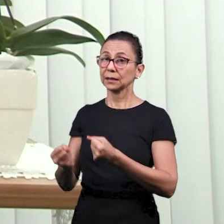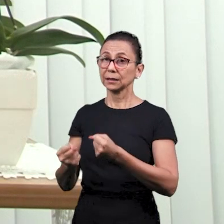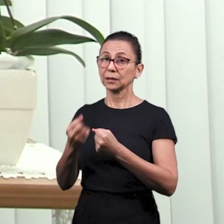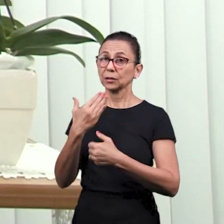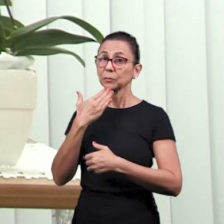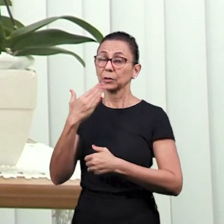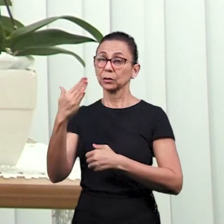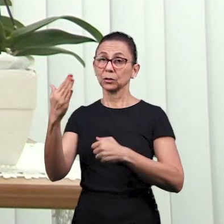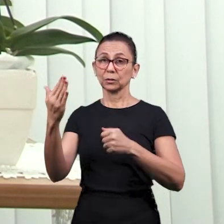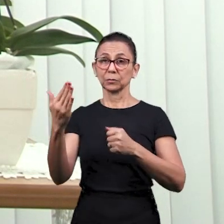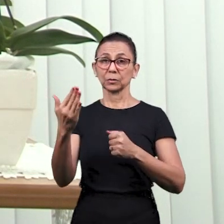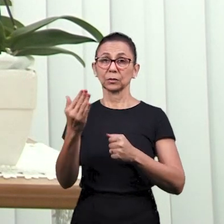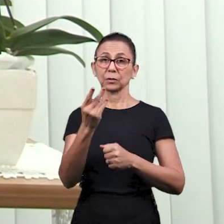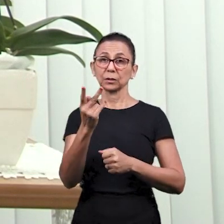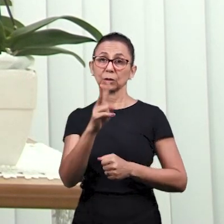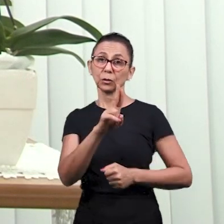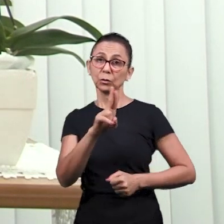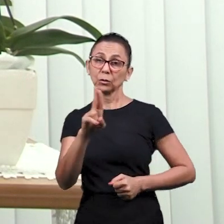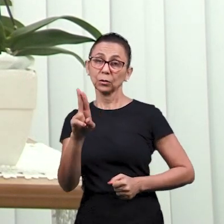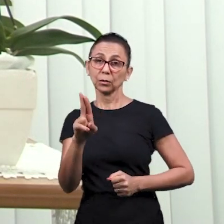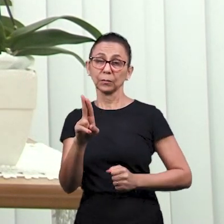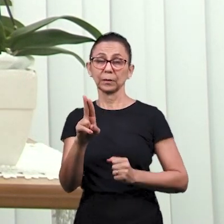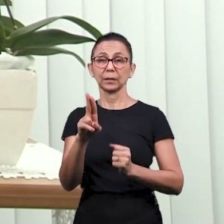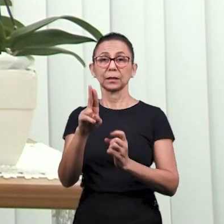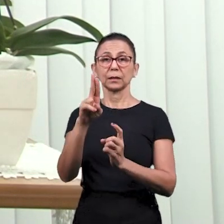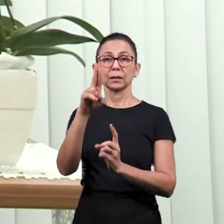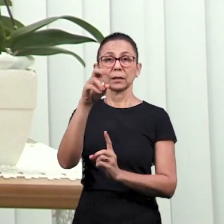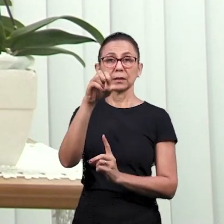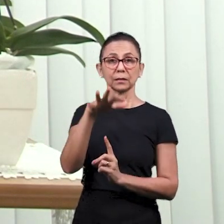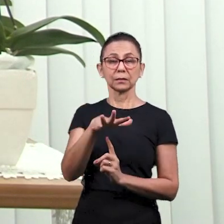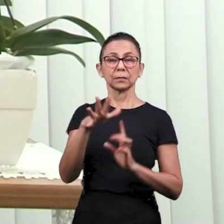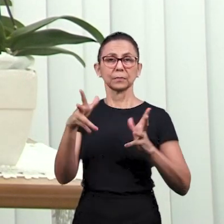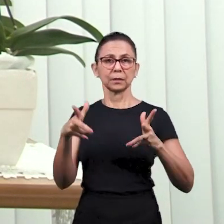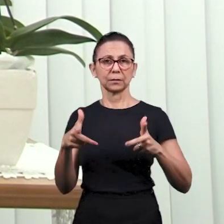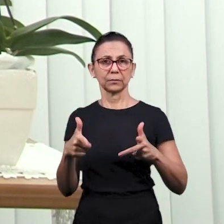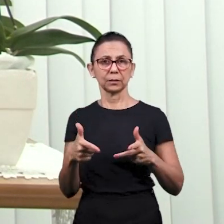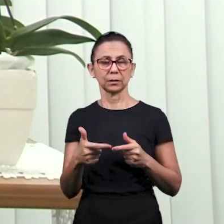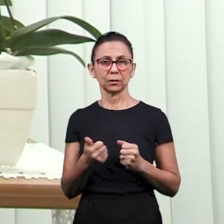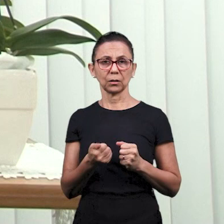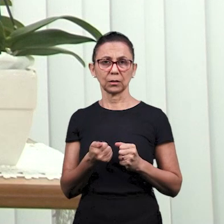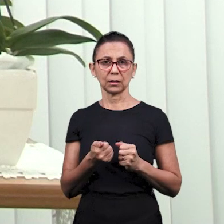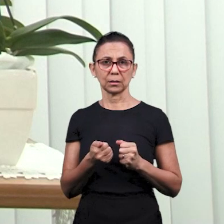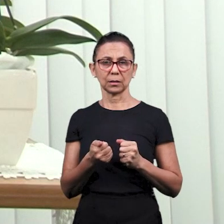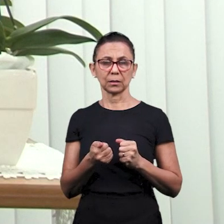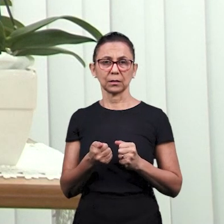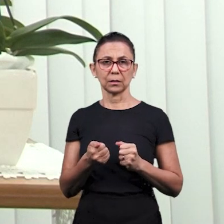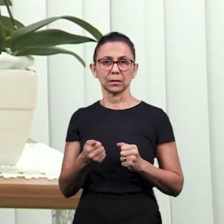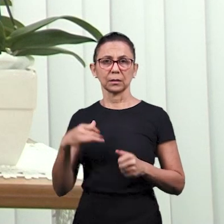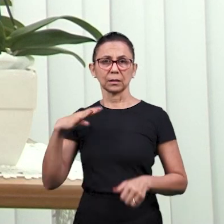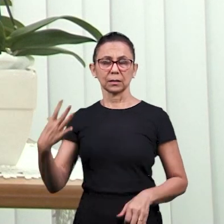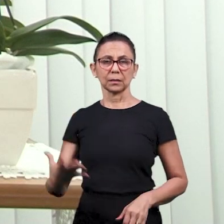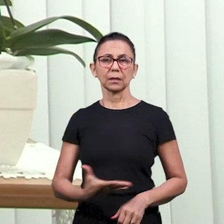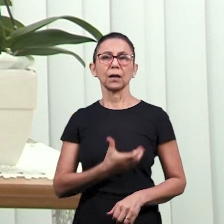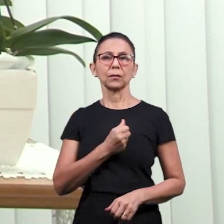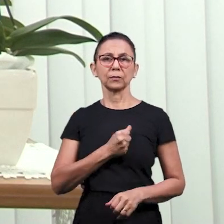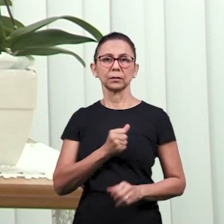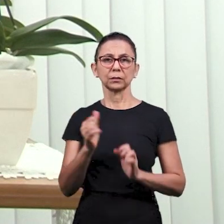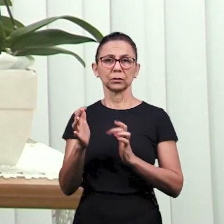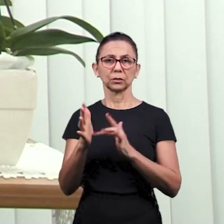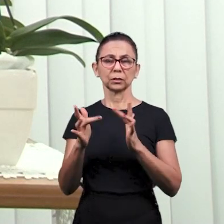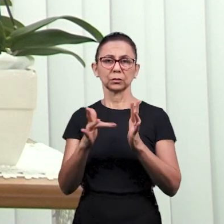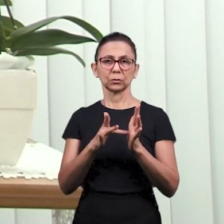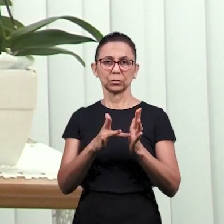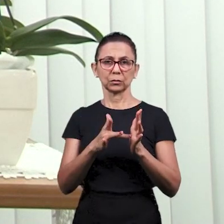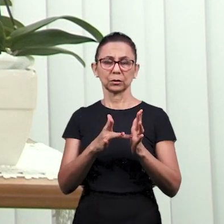нашу благодарность. Мы просим Тебя, Господь, Твоего благословения, и во имя Твое мы говорим, благодать Господа